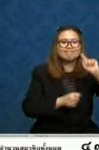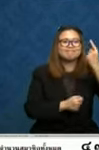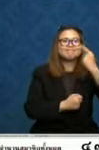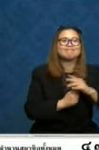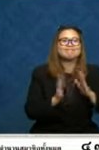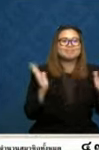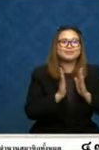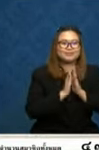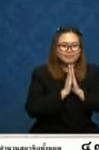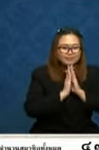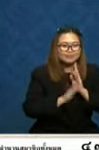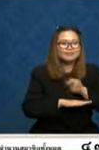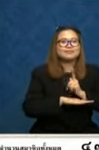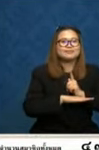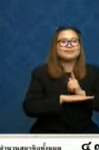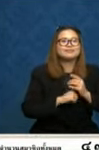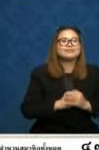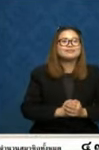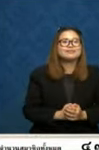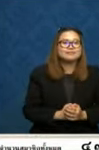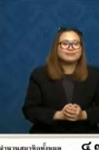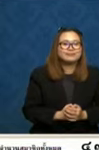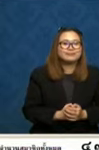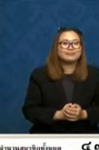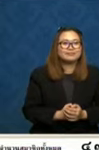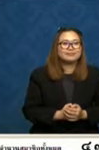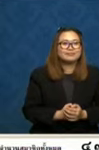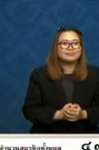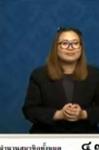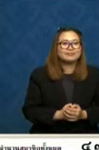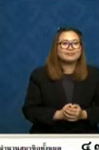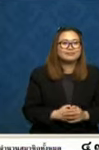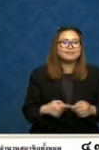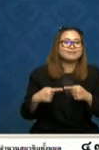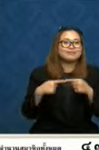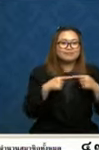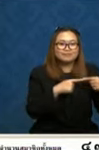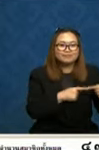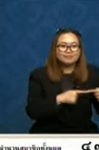ประธาน ครับขอบคุณครับต่อไปท่านทิศนาชุนทวัน